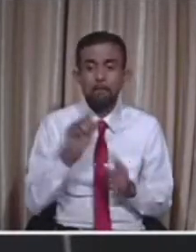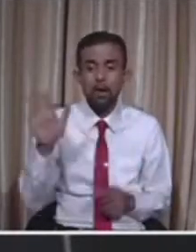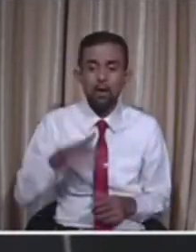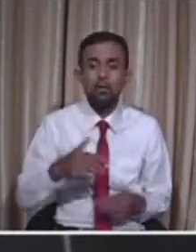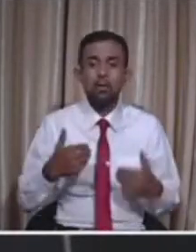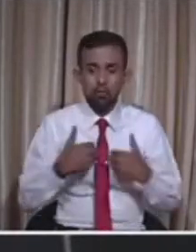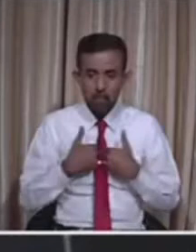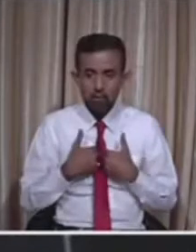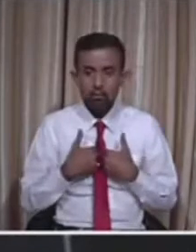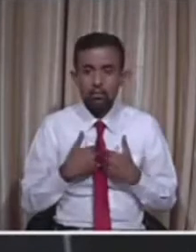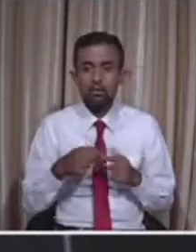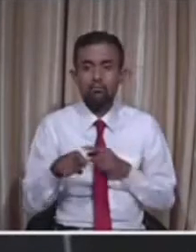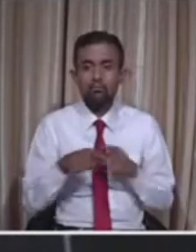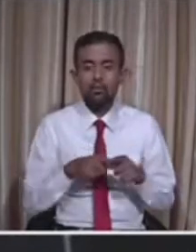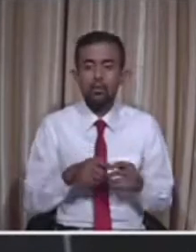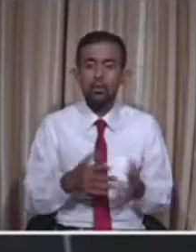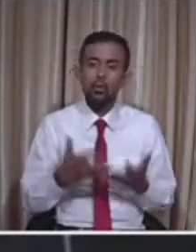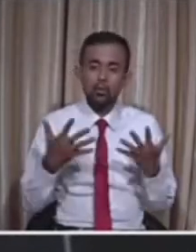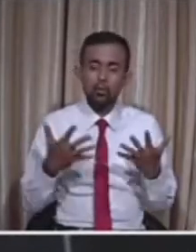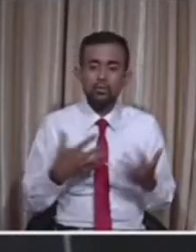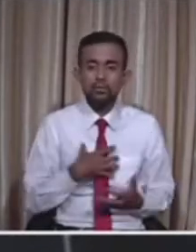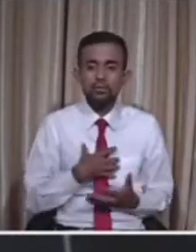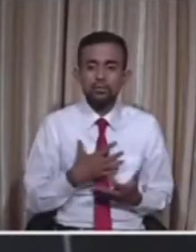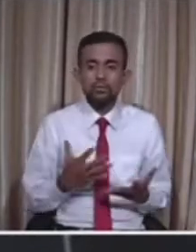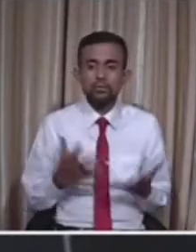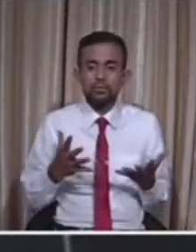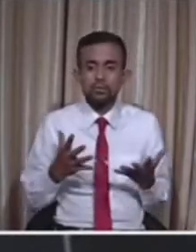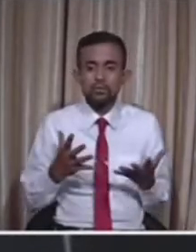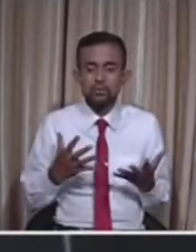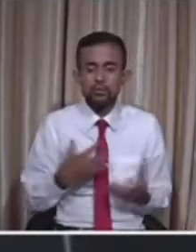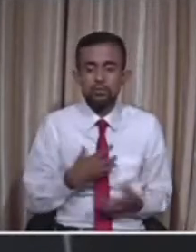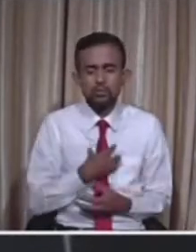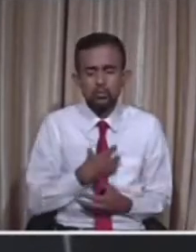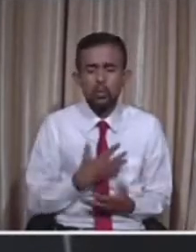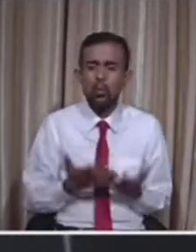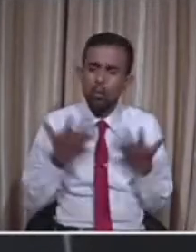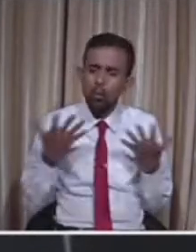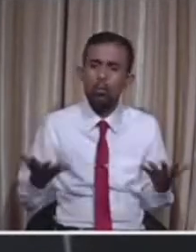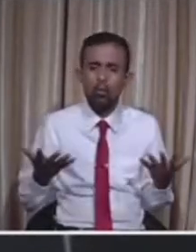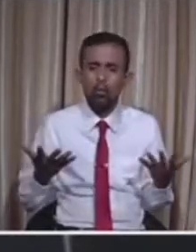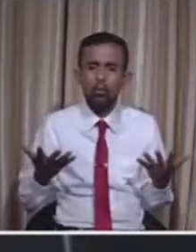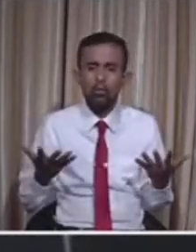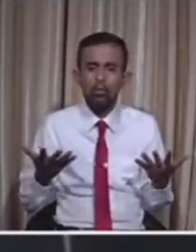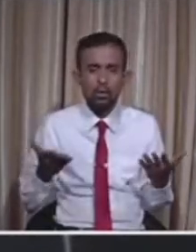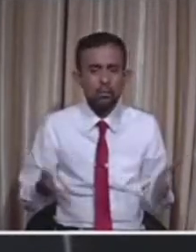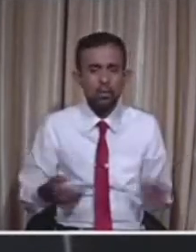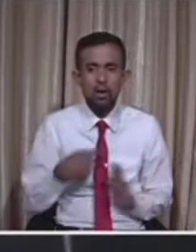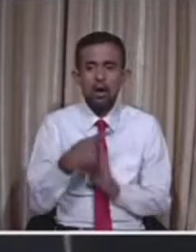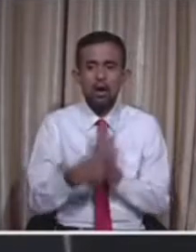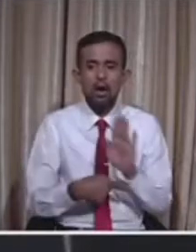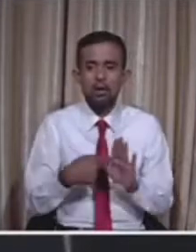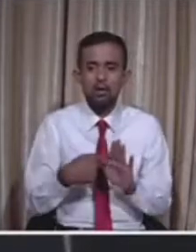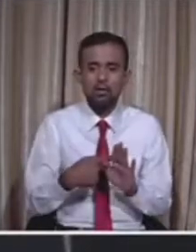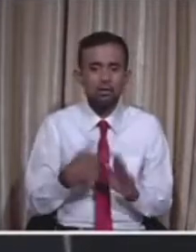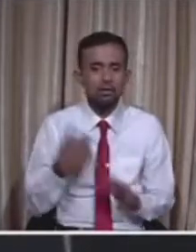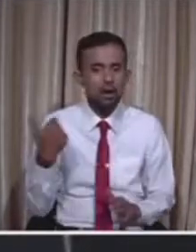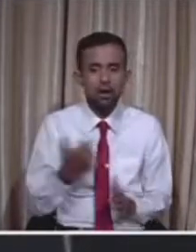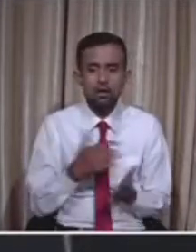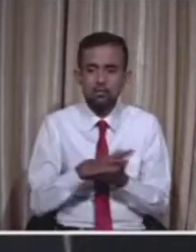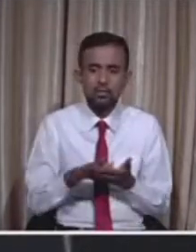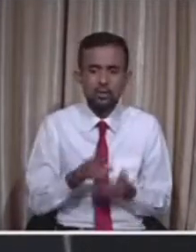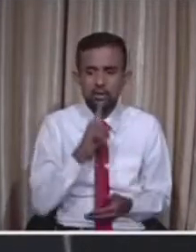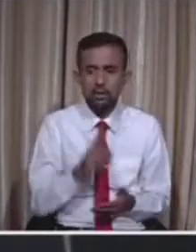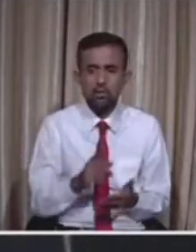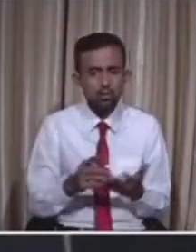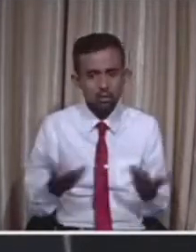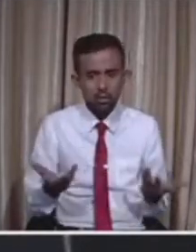මම වගේ කෙනෙකුටත් මොනතරම් කම්පනයක් මොනතරම් දුකක් දැනෙනවාද කියන එක මේ රටේ ජනතාවට මම හිතන අමුතෙන් අපි පැහැදිලි කරන්නට